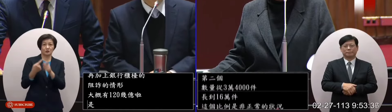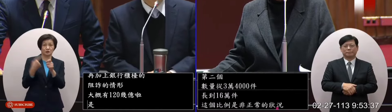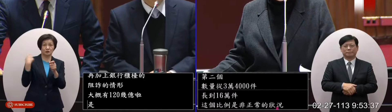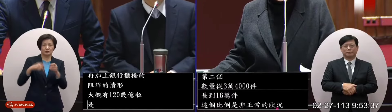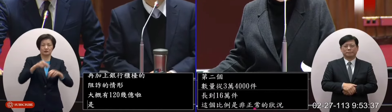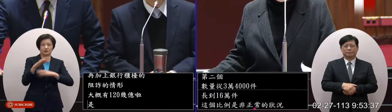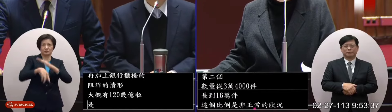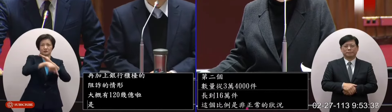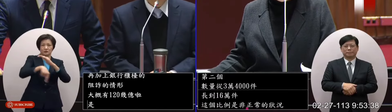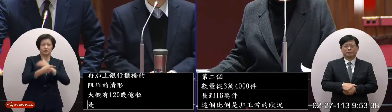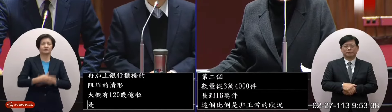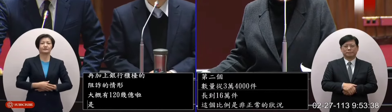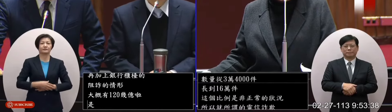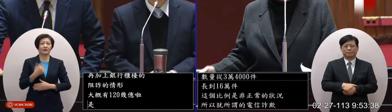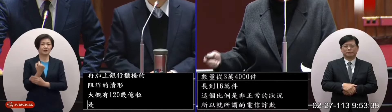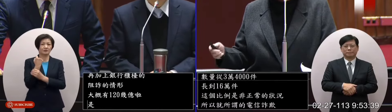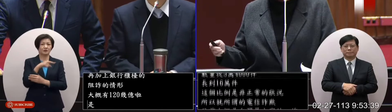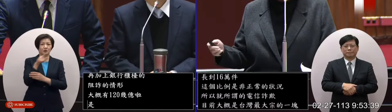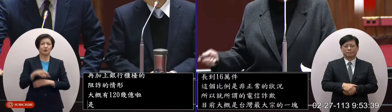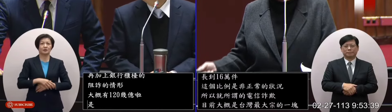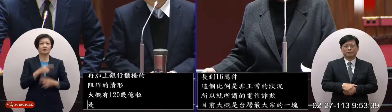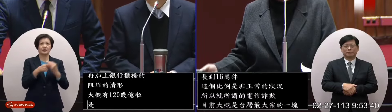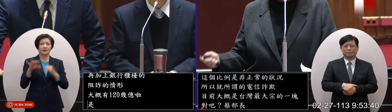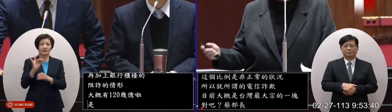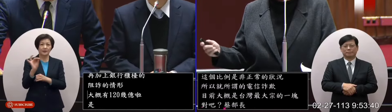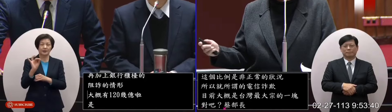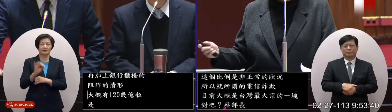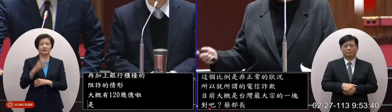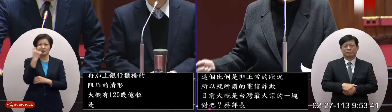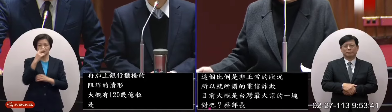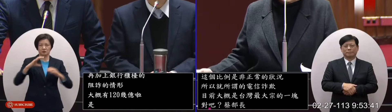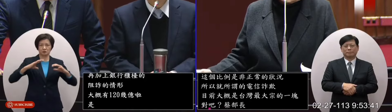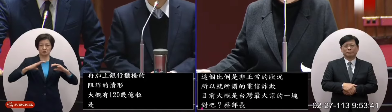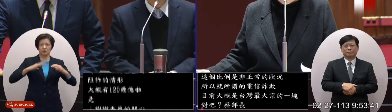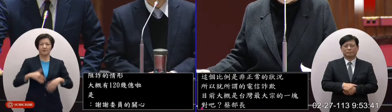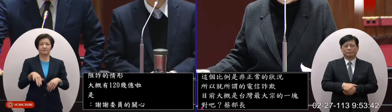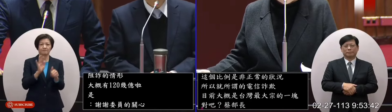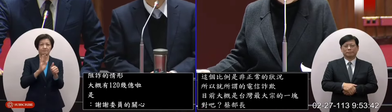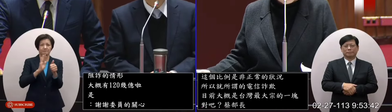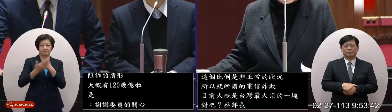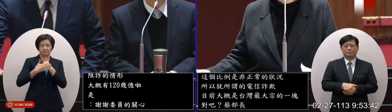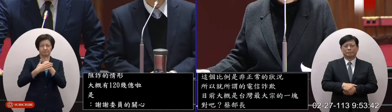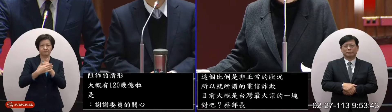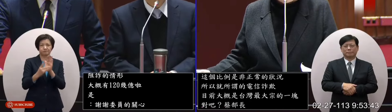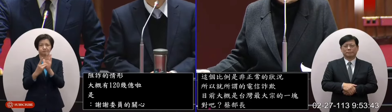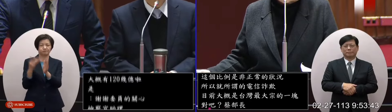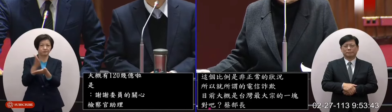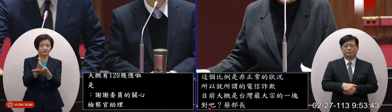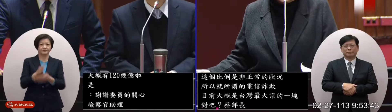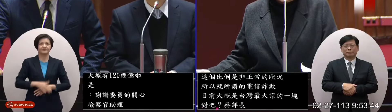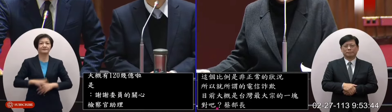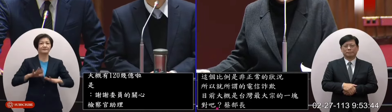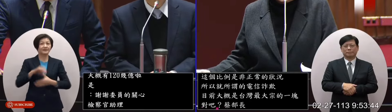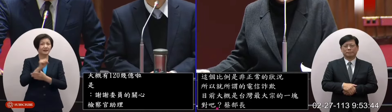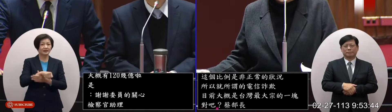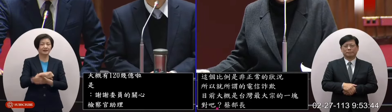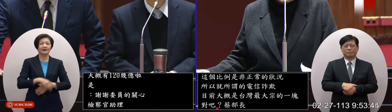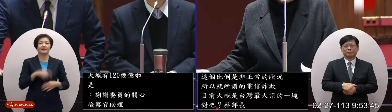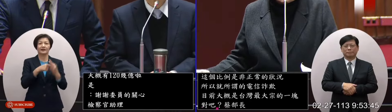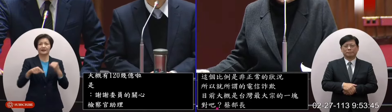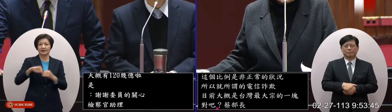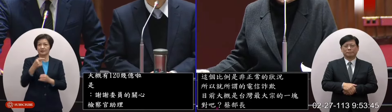政院啊也支持我们，有100名的检察官助理、来帮忙打诈。 那而且今年又答应给我们